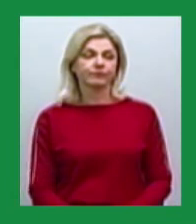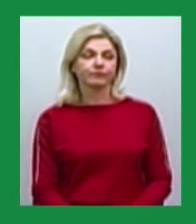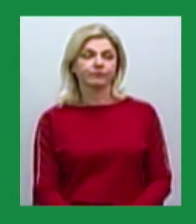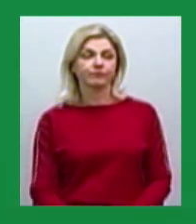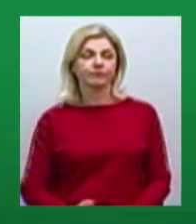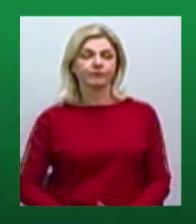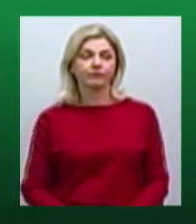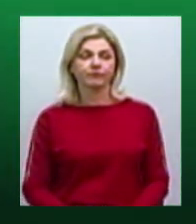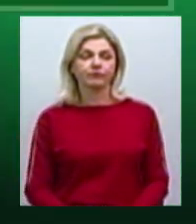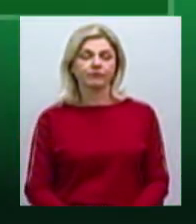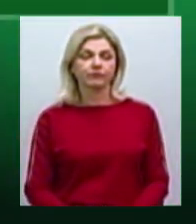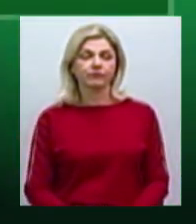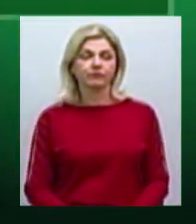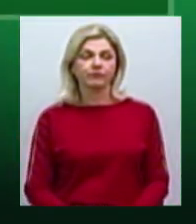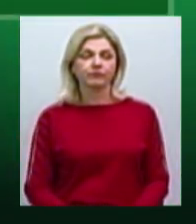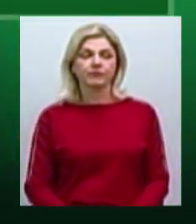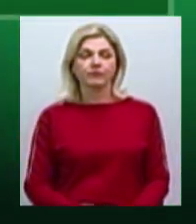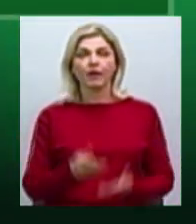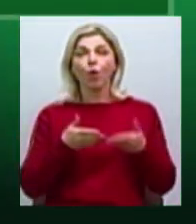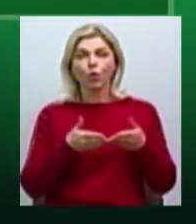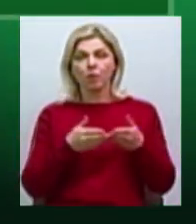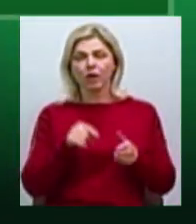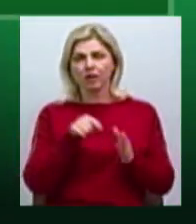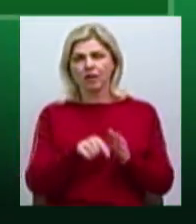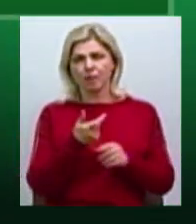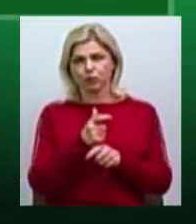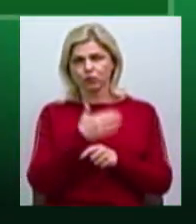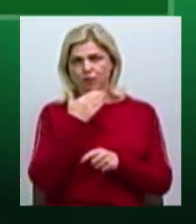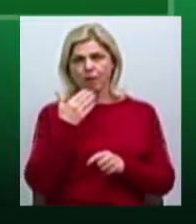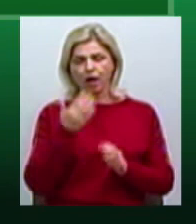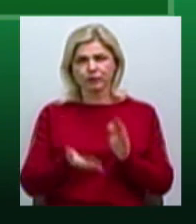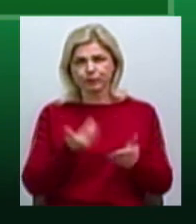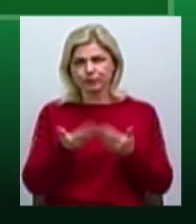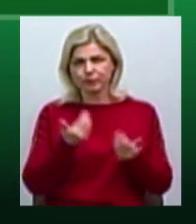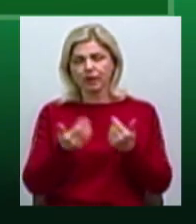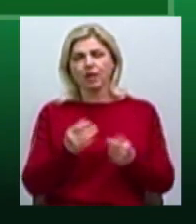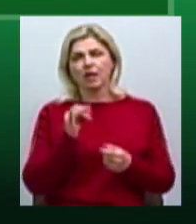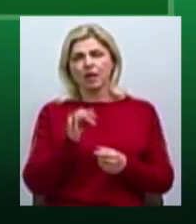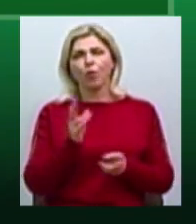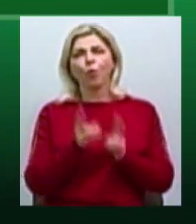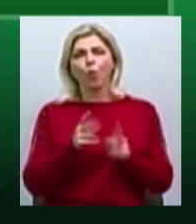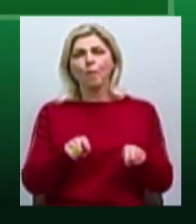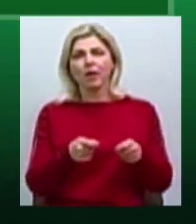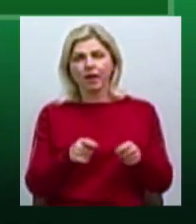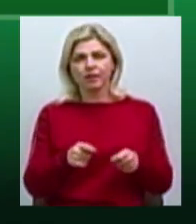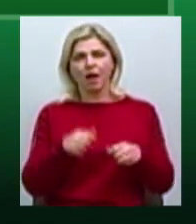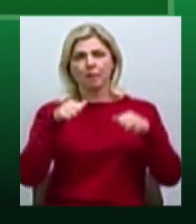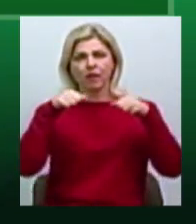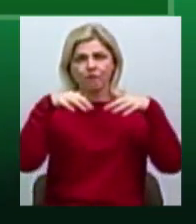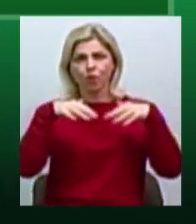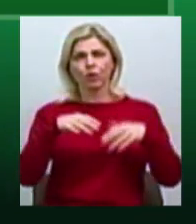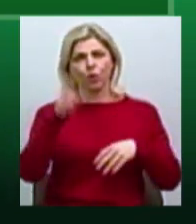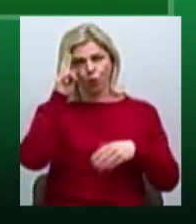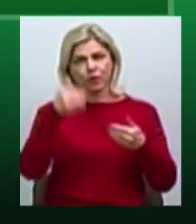Там багато чого знято, навіть кухонна плита, плафони, від